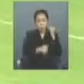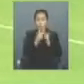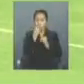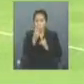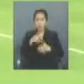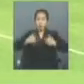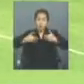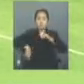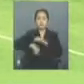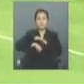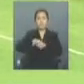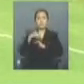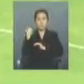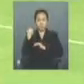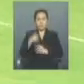ะคะ